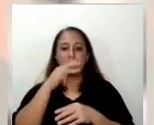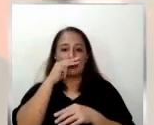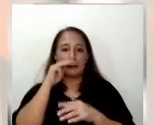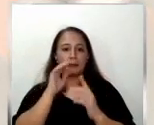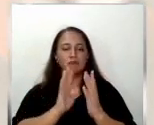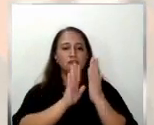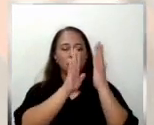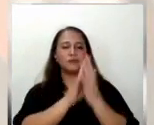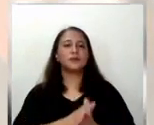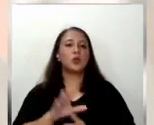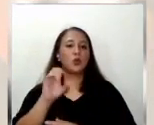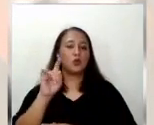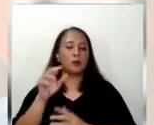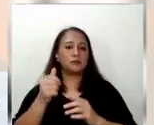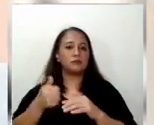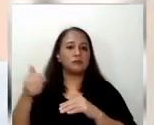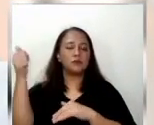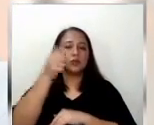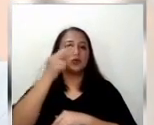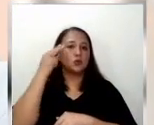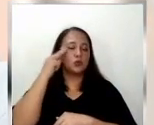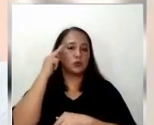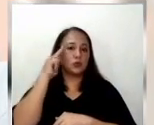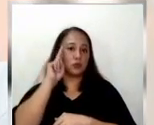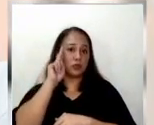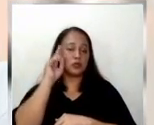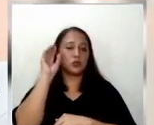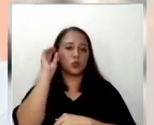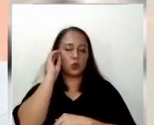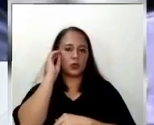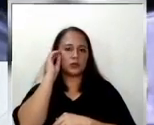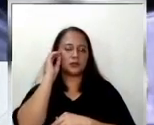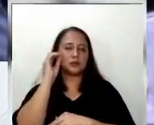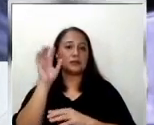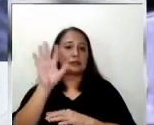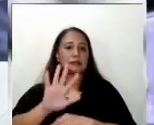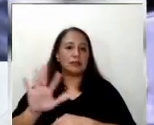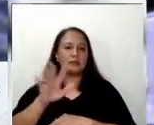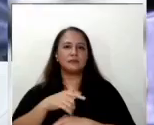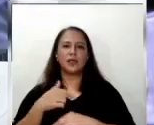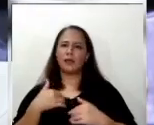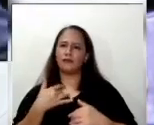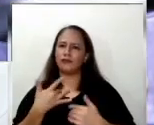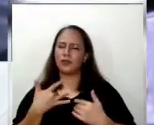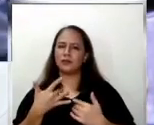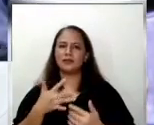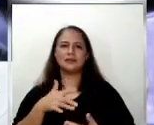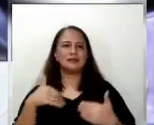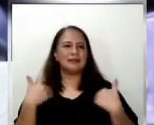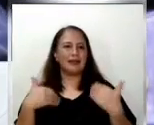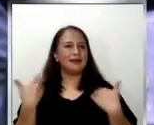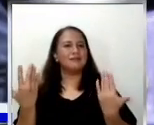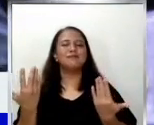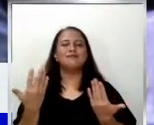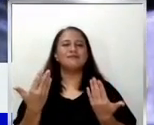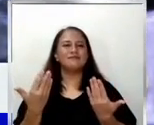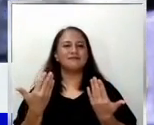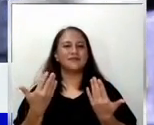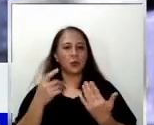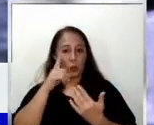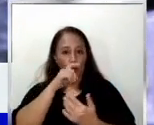champion na si Yordenis Ugas sa Linggo. Because I feel young. I feel 42 years